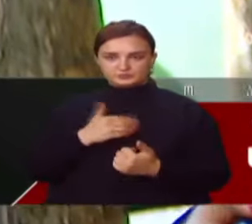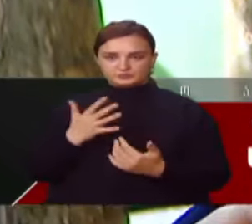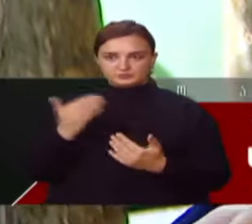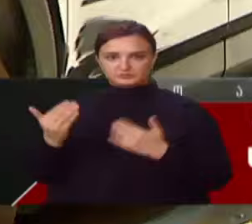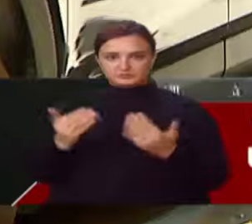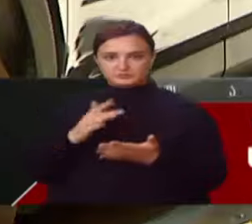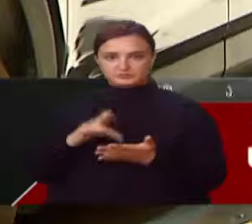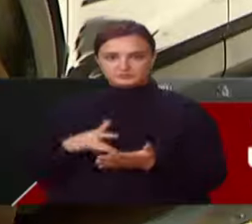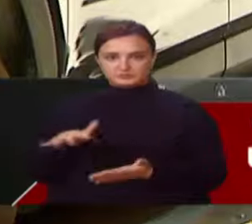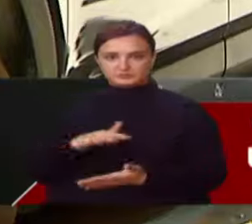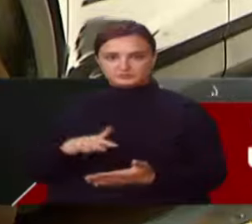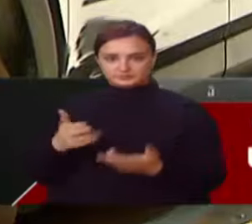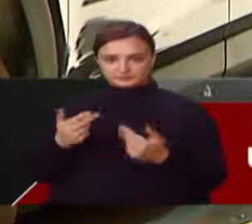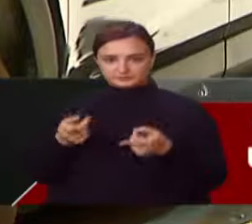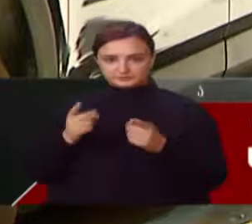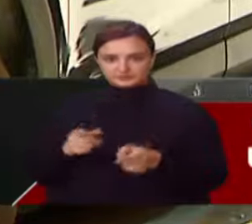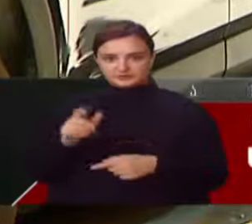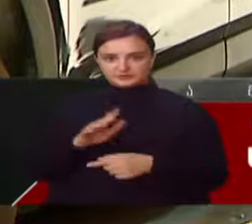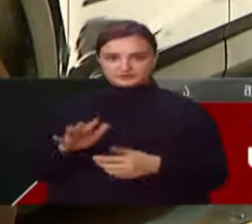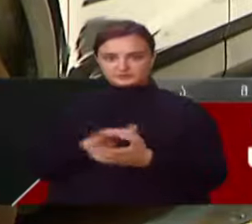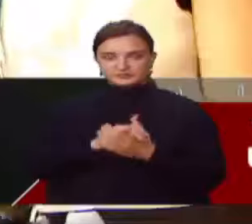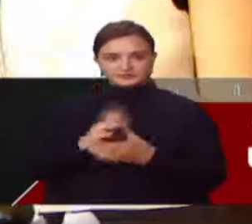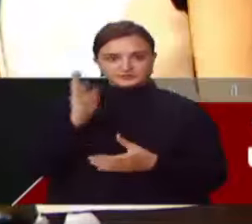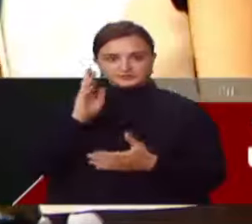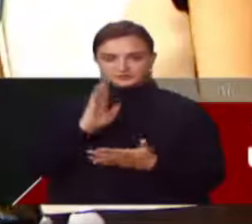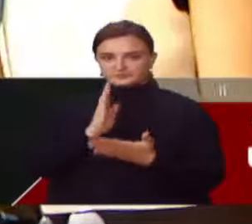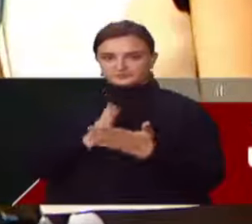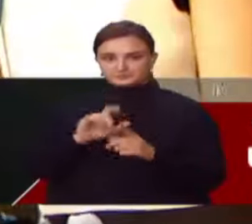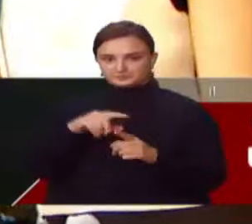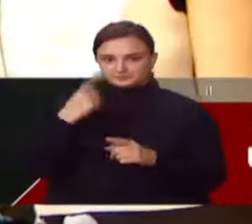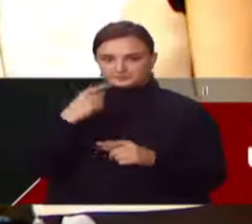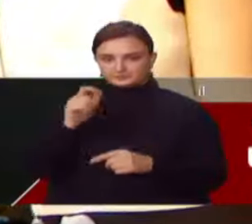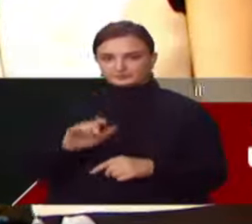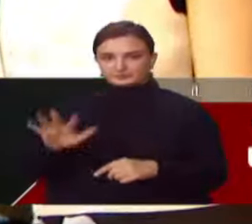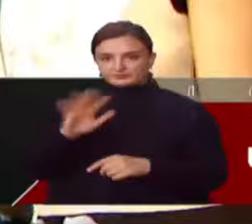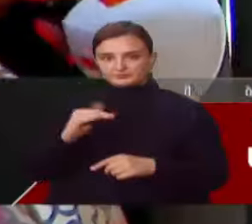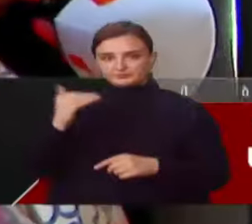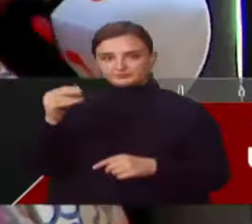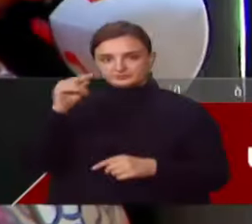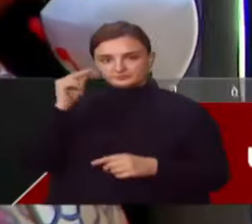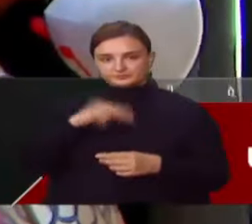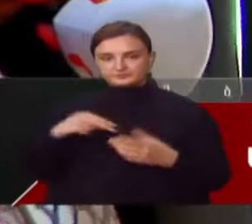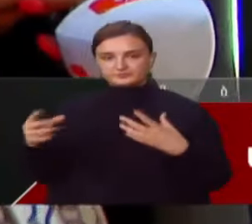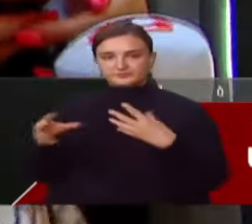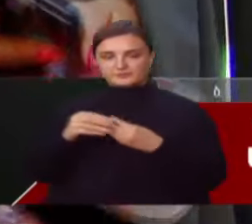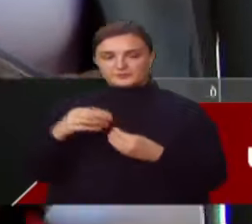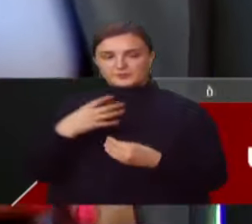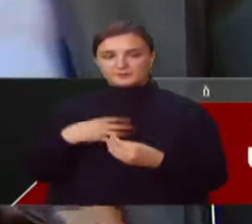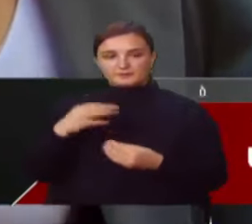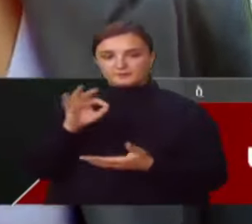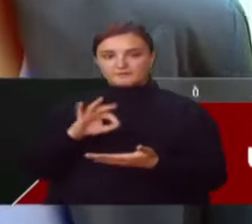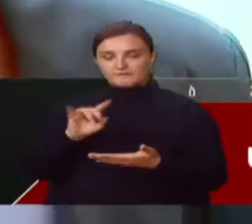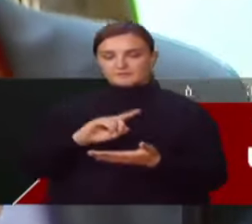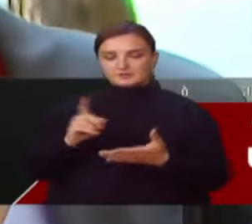რომელიმე ქვეყანასთან. მართალია, ევროკავშირის ელჩი პირდაპირ და ღიად საუბრობს ევროპისთვის ჩინეთთან თანამშრომლობის მნიშვნელობაზე,